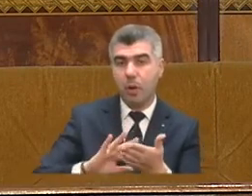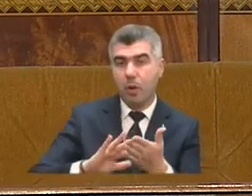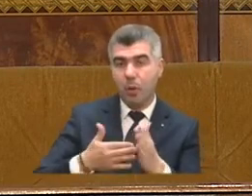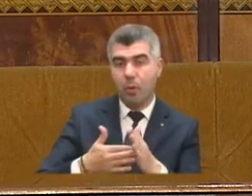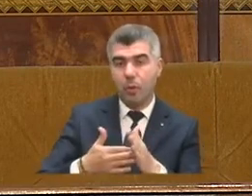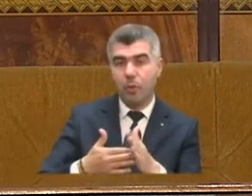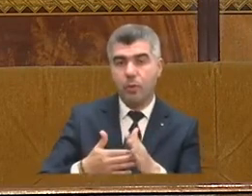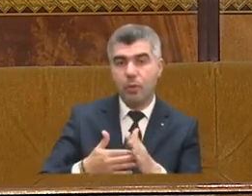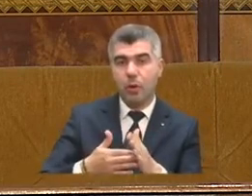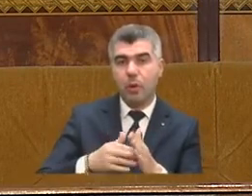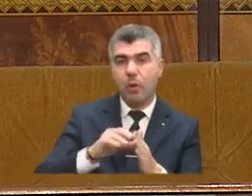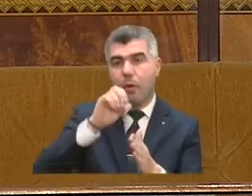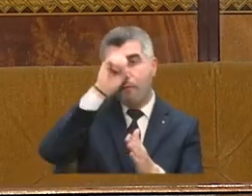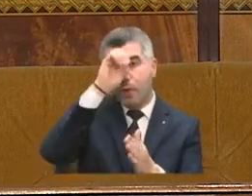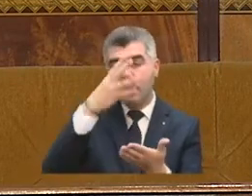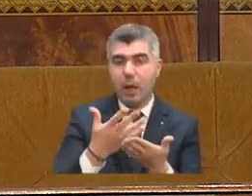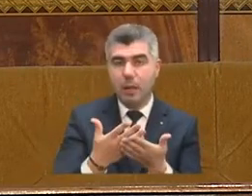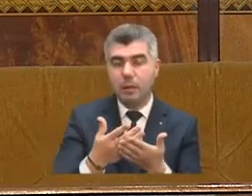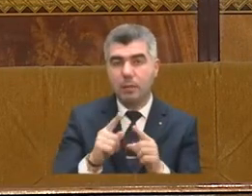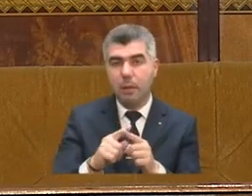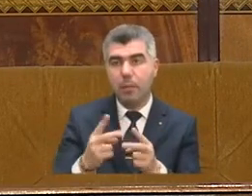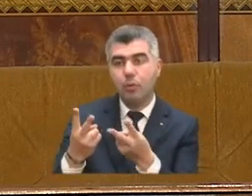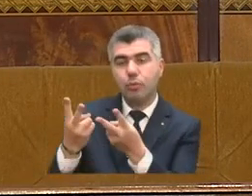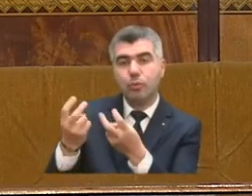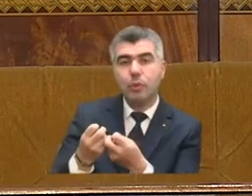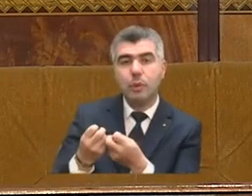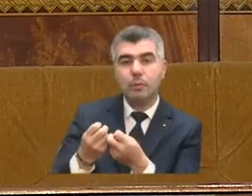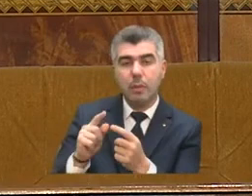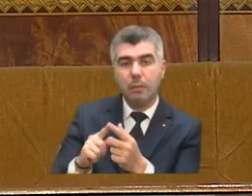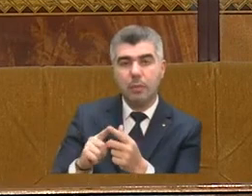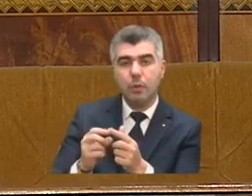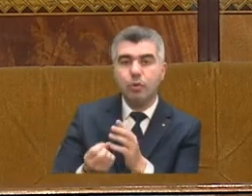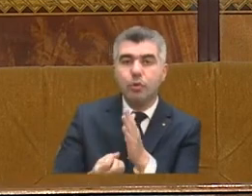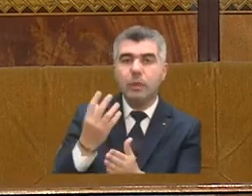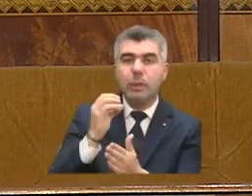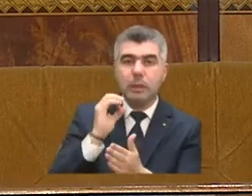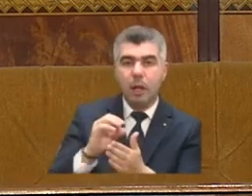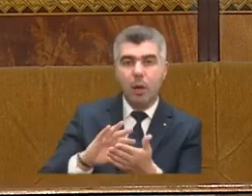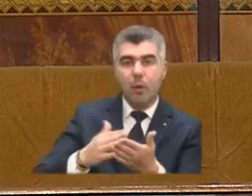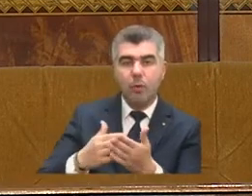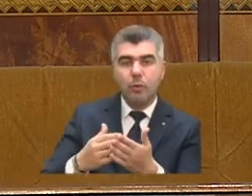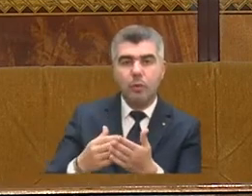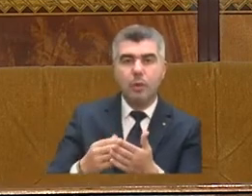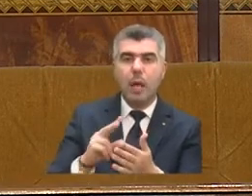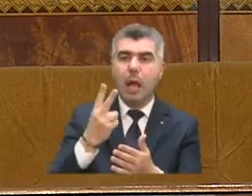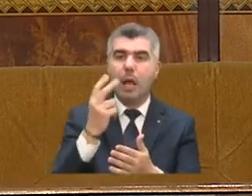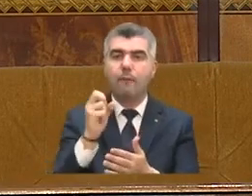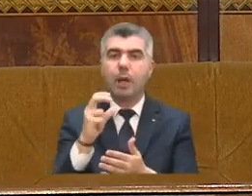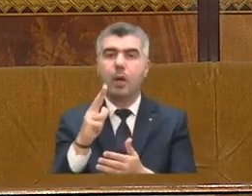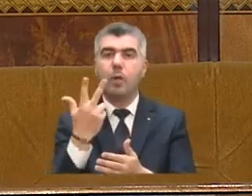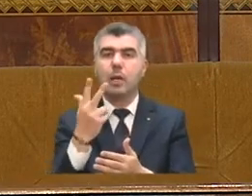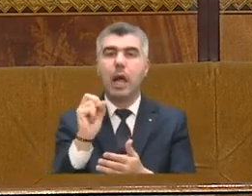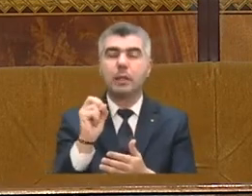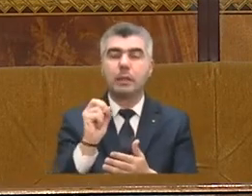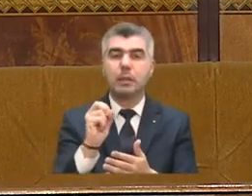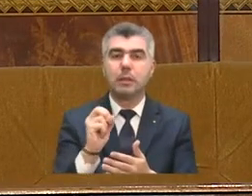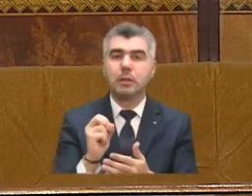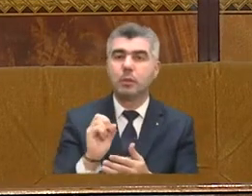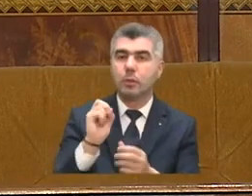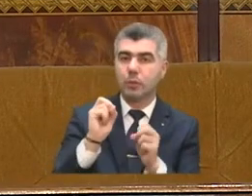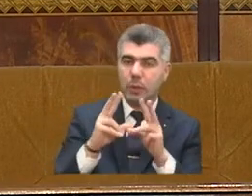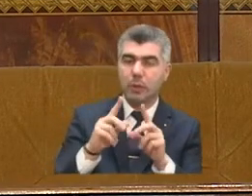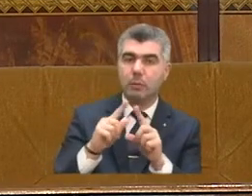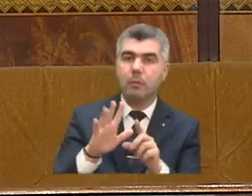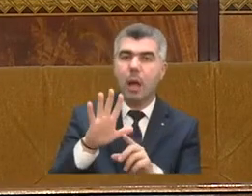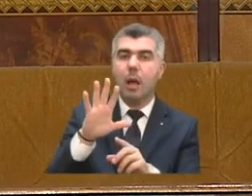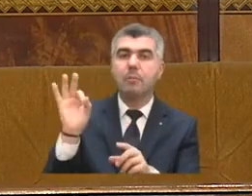الأحفورية تقريبا معظمها كنستوردوها، بغينا تجديد وبغينا الهدف ديال 2030 يتحقق، يعني نوصلوا ل 50%